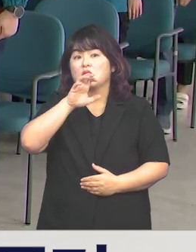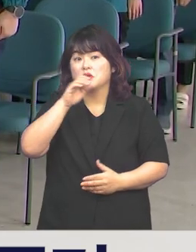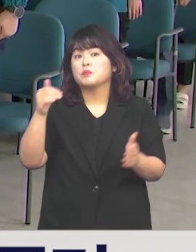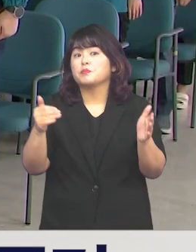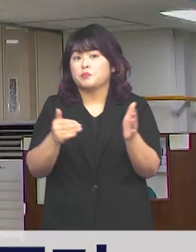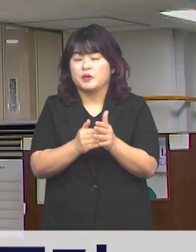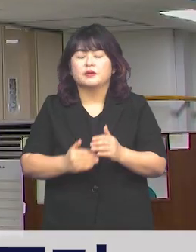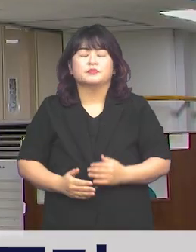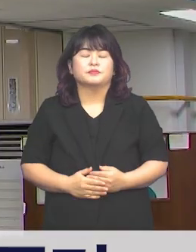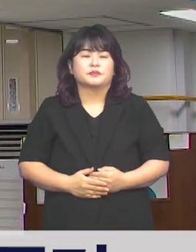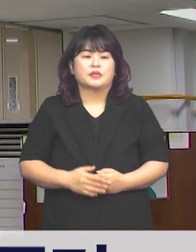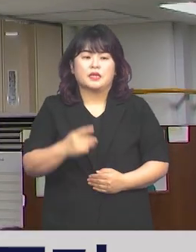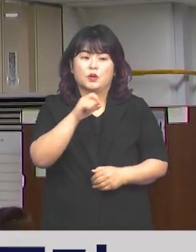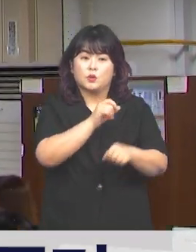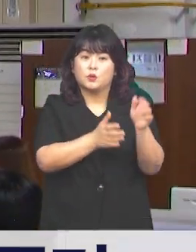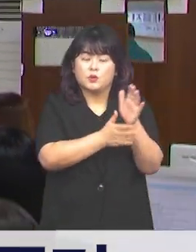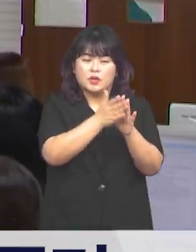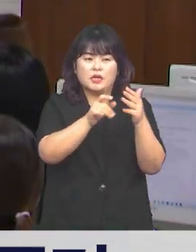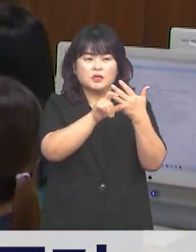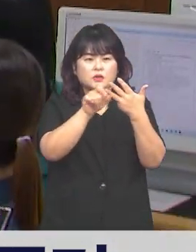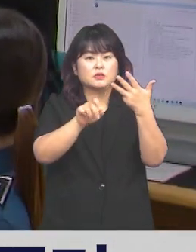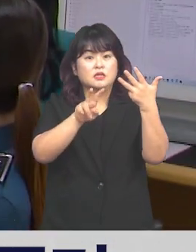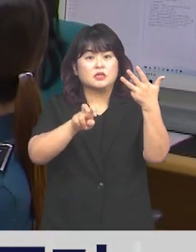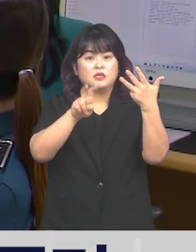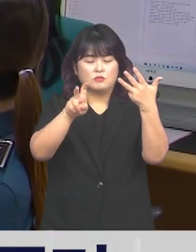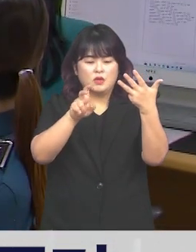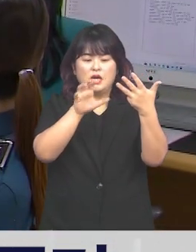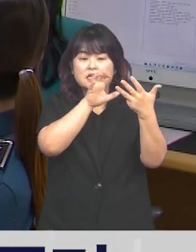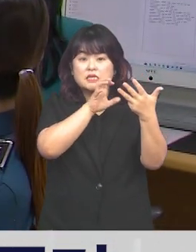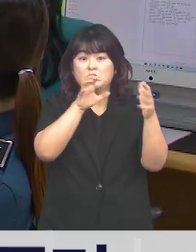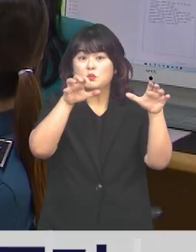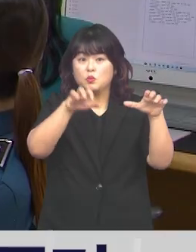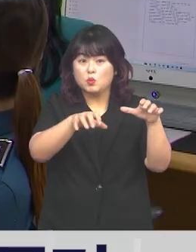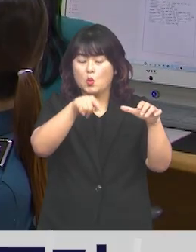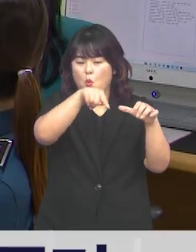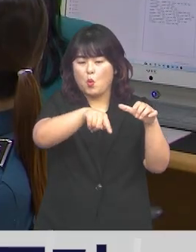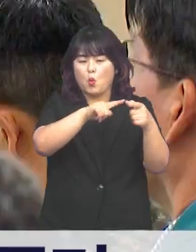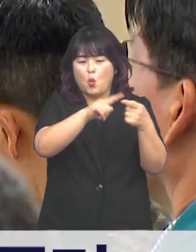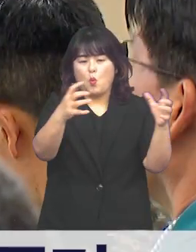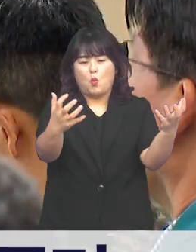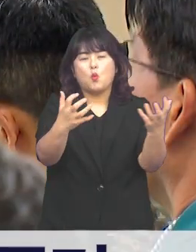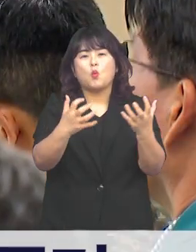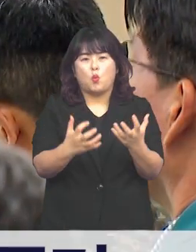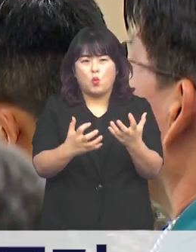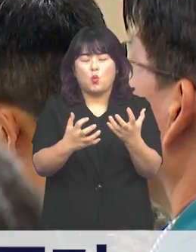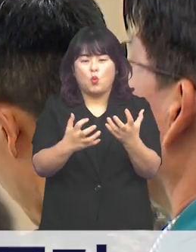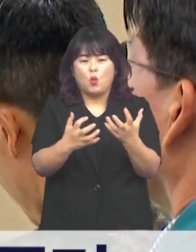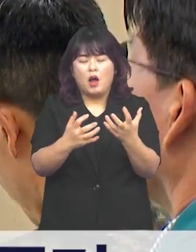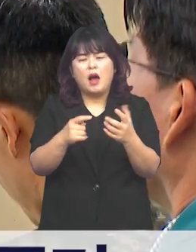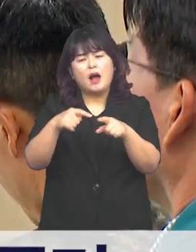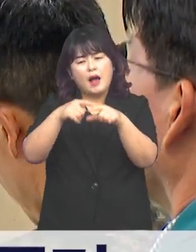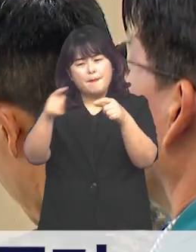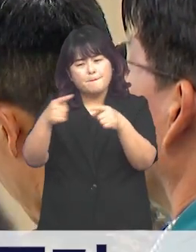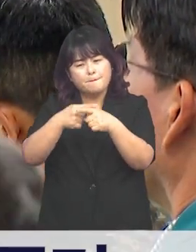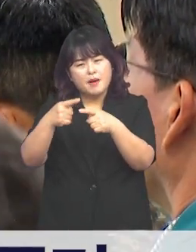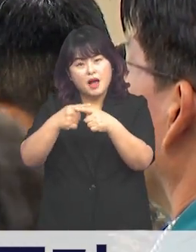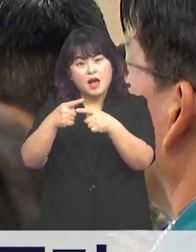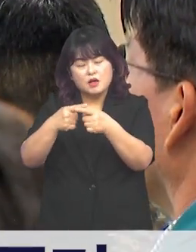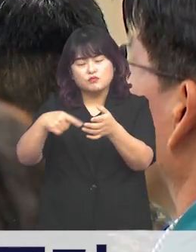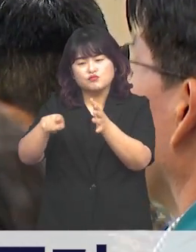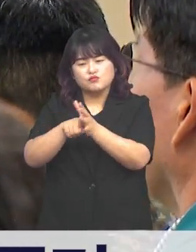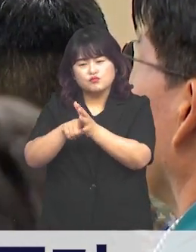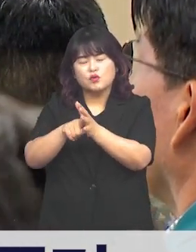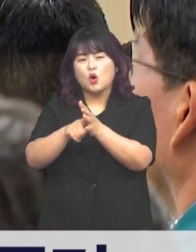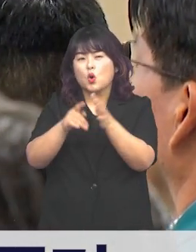마무리했습니다. 시는 21일 시청에 마련한 을지연습장에서 2025년 을지연습 강평보고회를